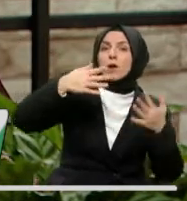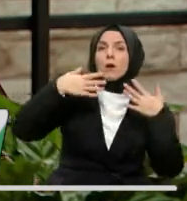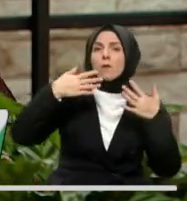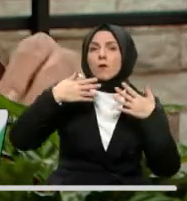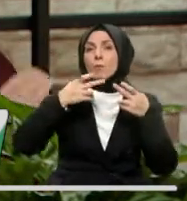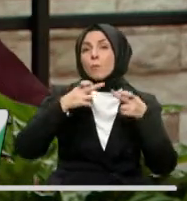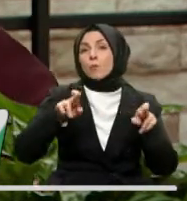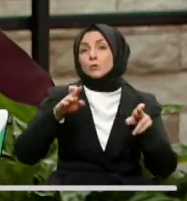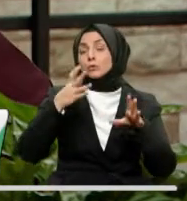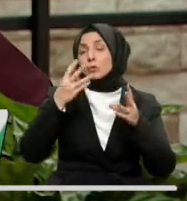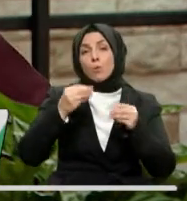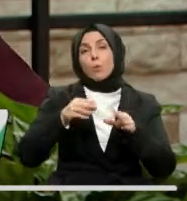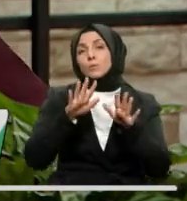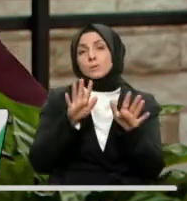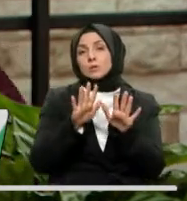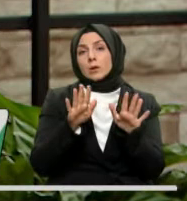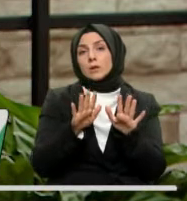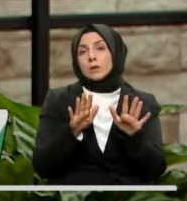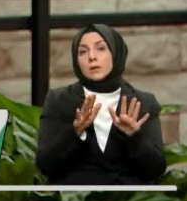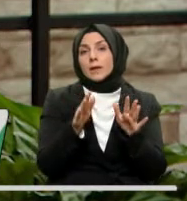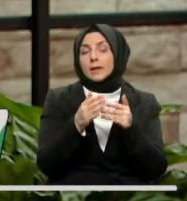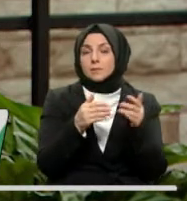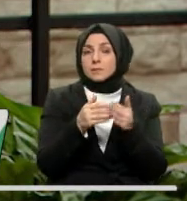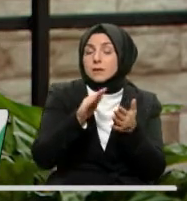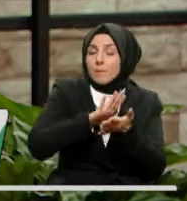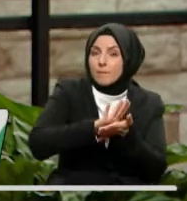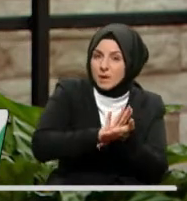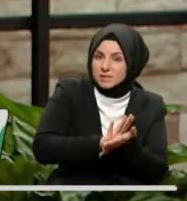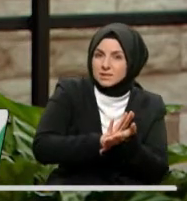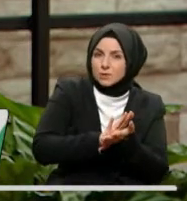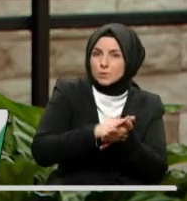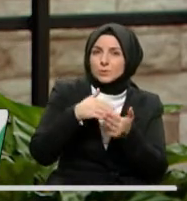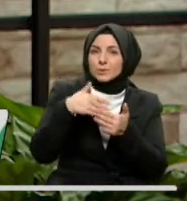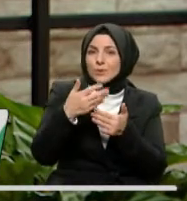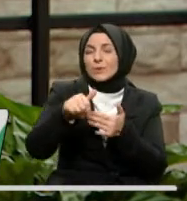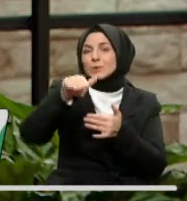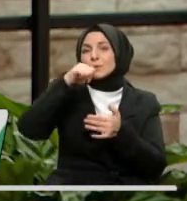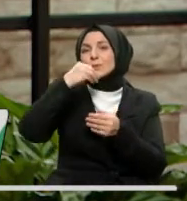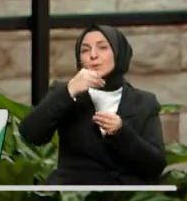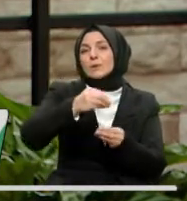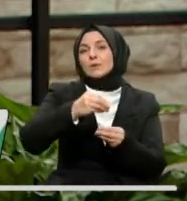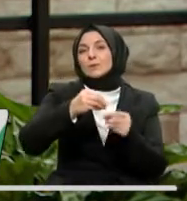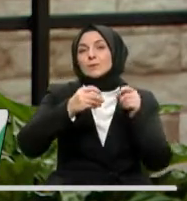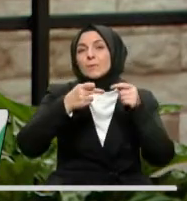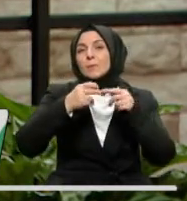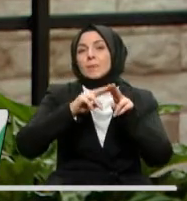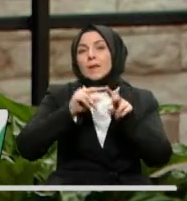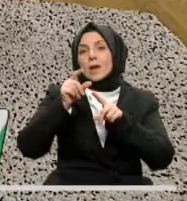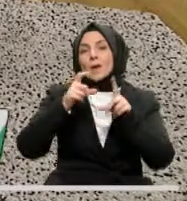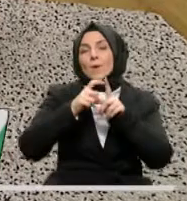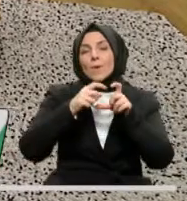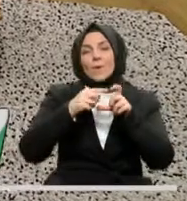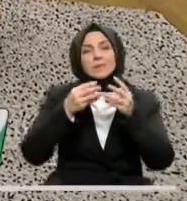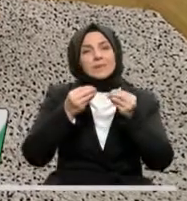dolduruyoruz elimizde sıkıca bastırıyoruz ve bastırdıktan sonra da Can suyunu veriyoruz Orkide çok önemli